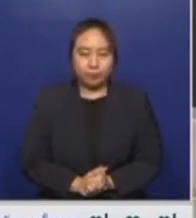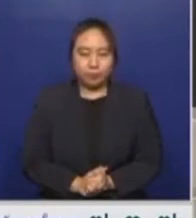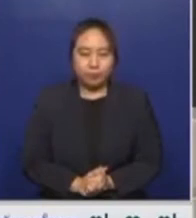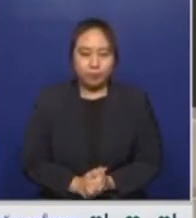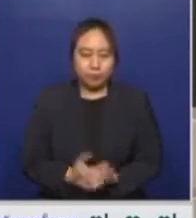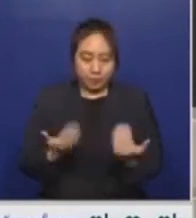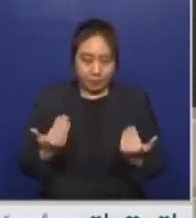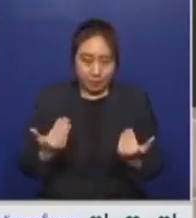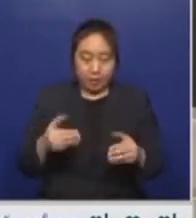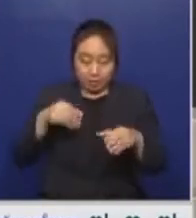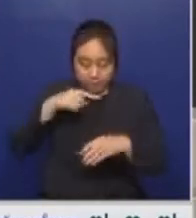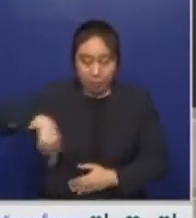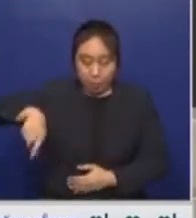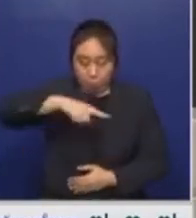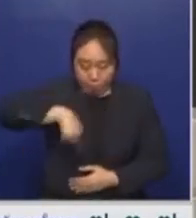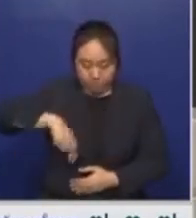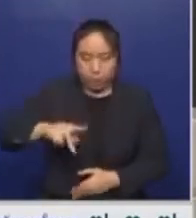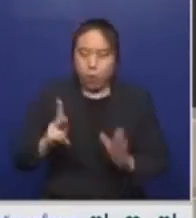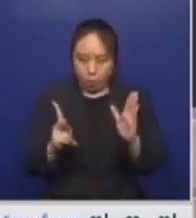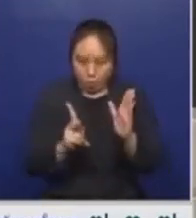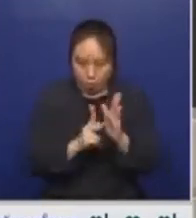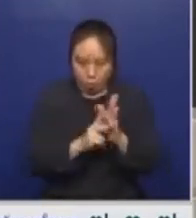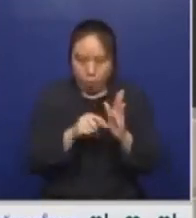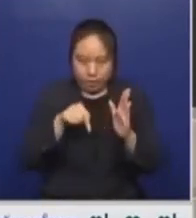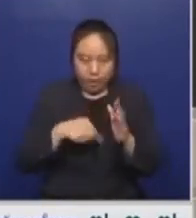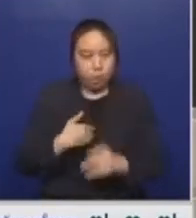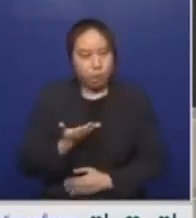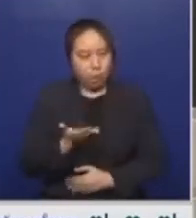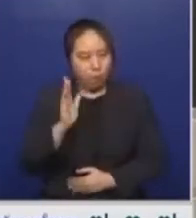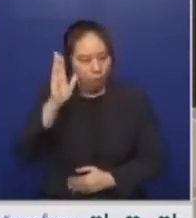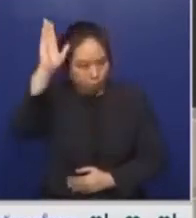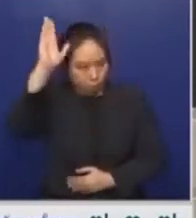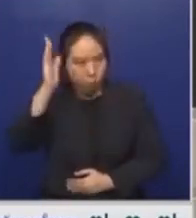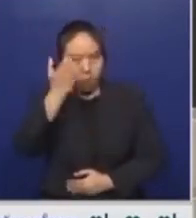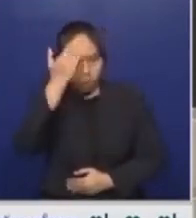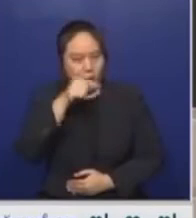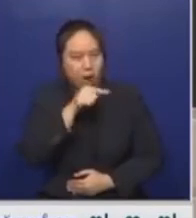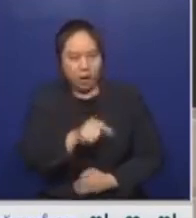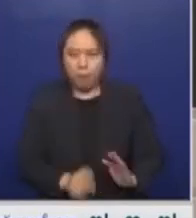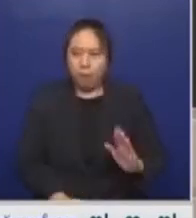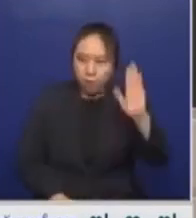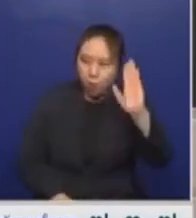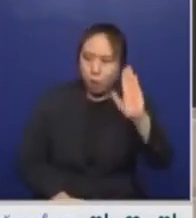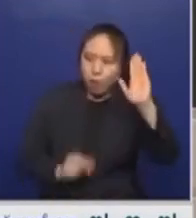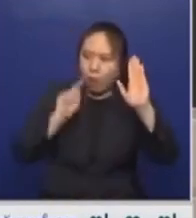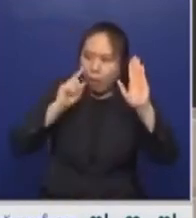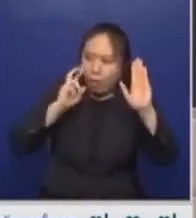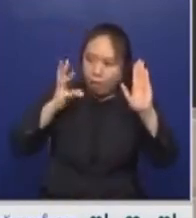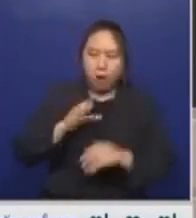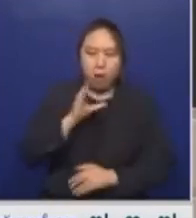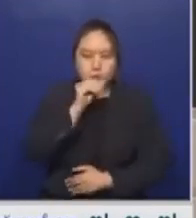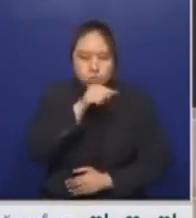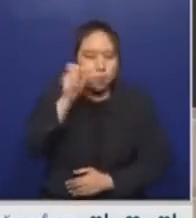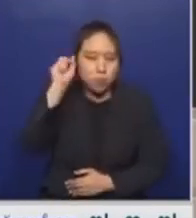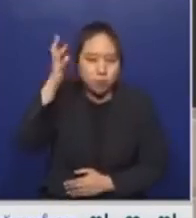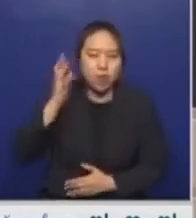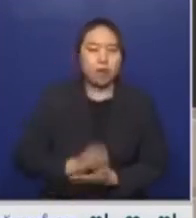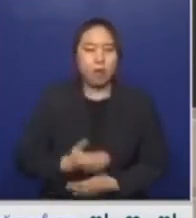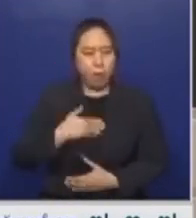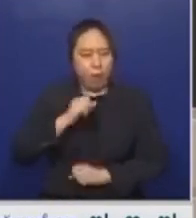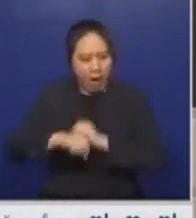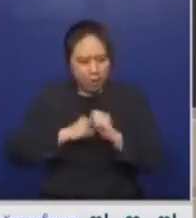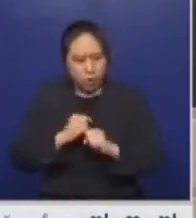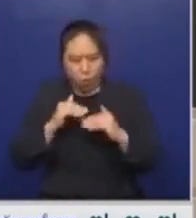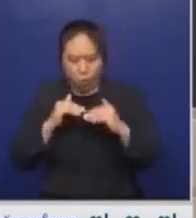างในนี้เราต้องอยู่ในกฎเกณฑ ์ผมขอประท้วงครับเพราะผู้ประท้วงประท้วงซ้ำซากและพูดไม่รู้ฟังครับ ครับ ผมอายุน้อยกว่าท่